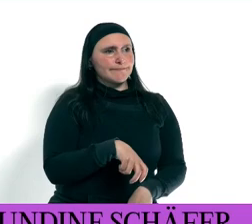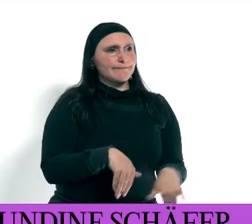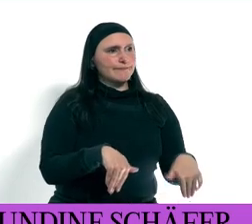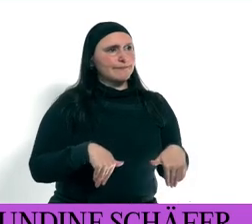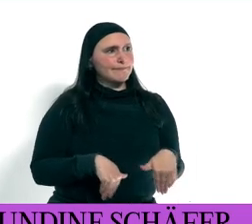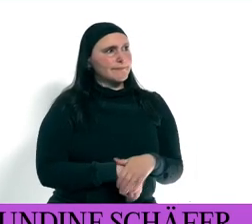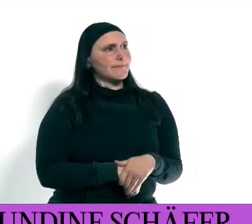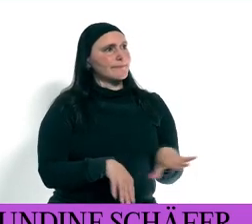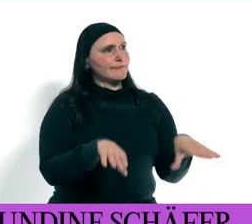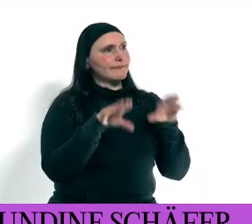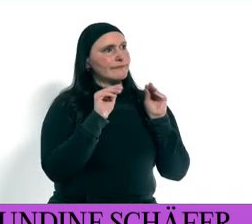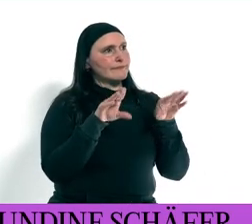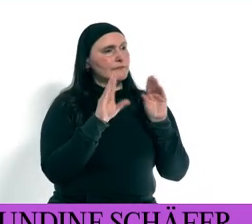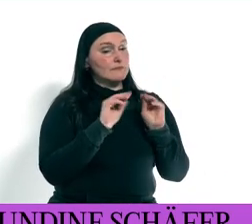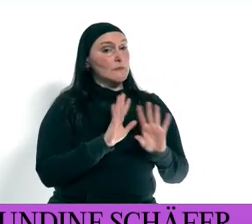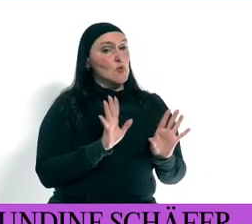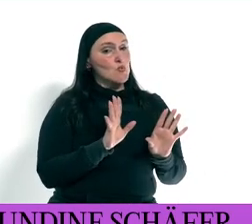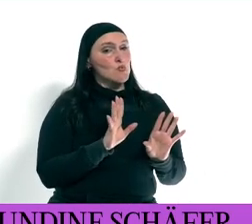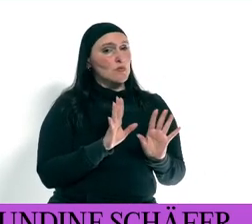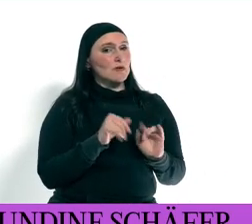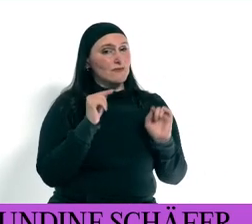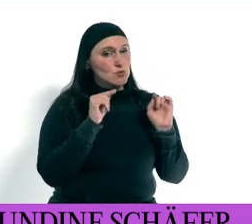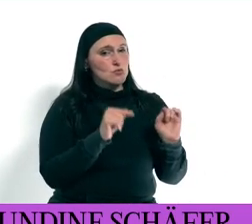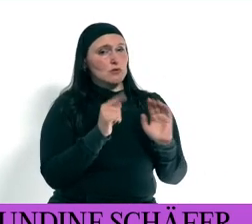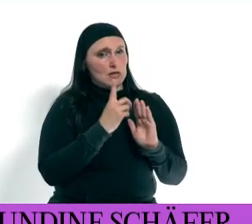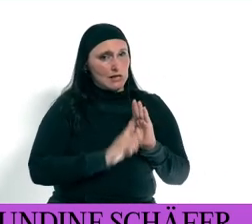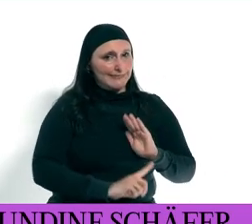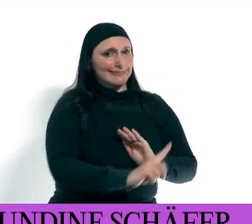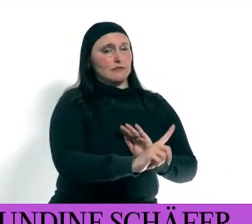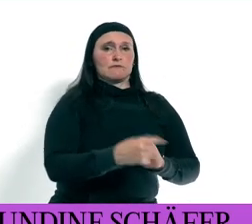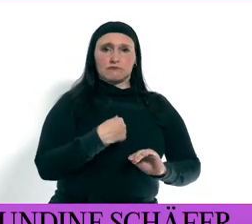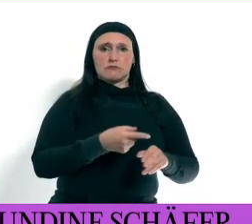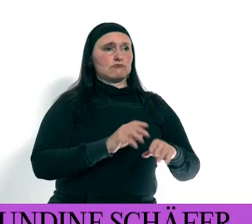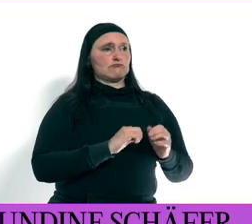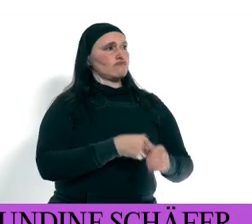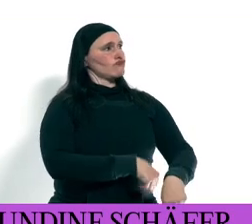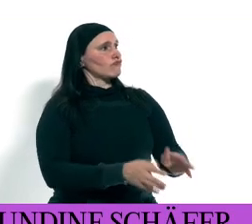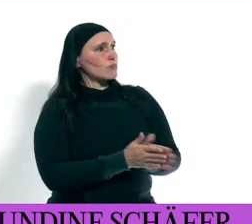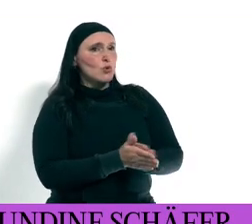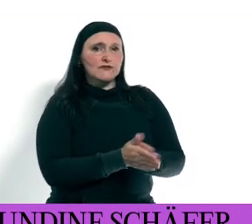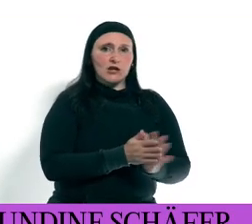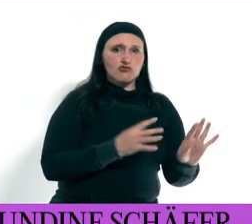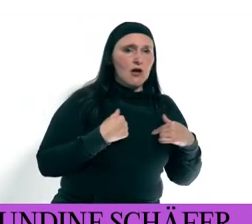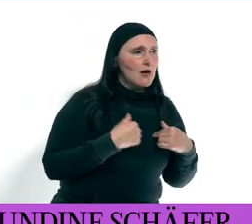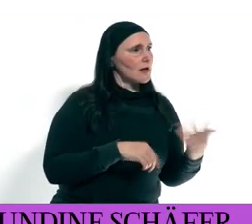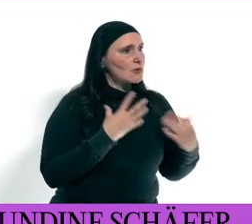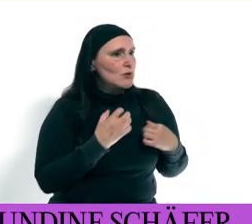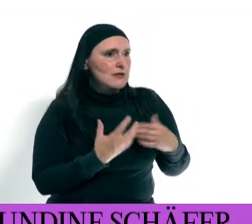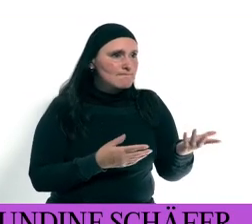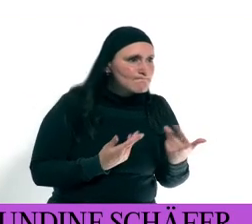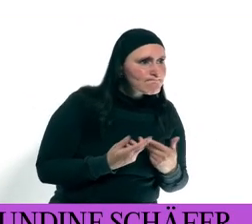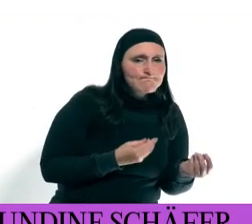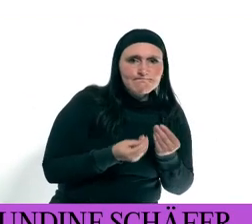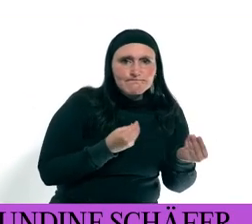dem man sich einfindet, um mit anderen zu sprechen, ein Ort des Gesprächs. Das ZKU